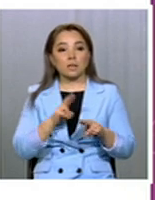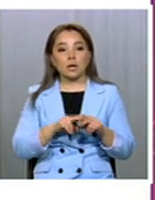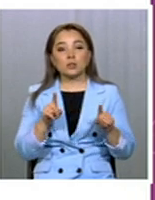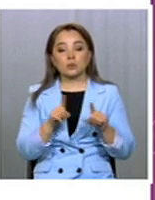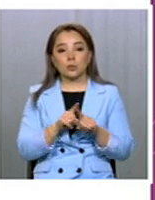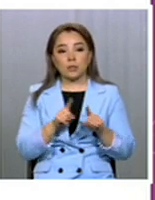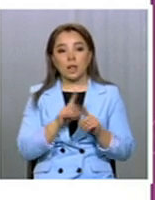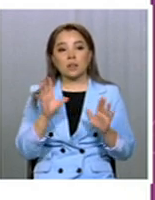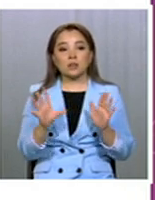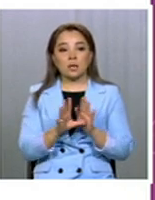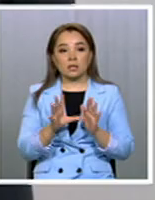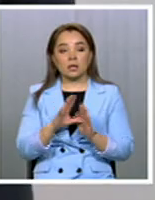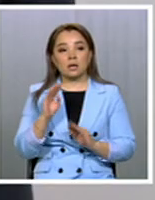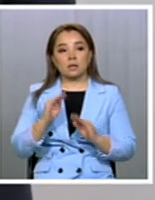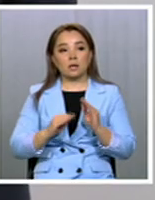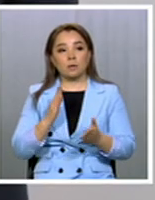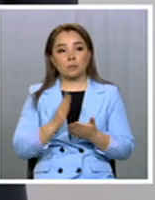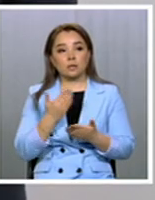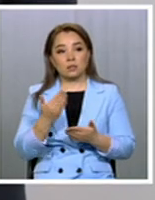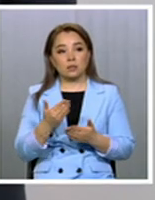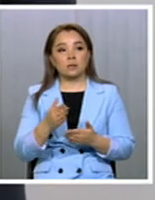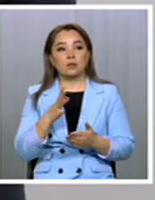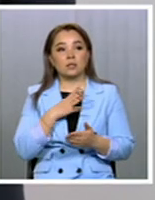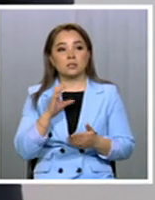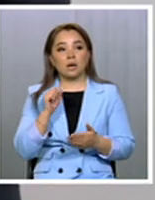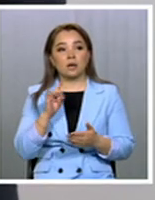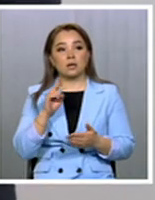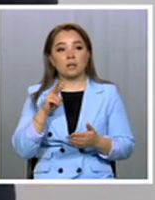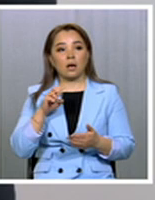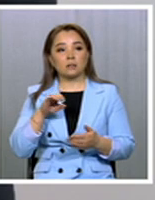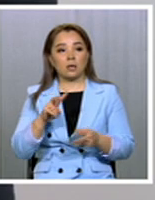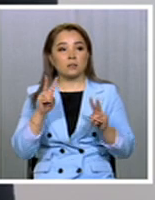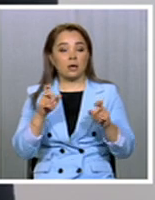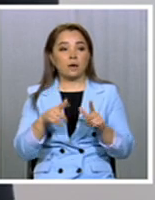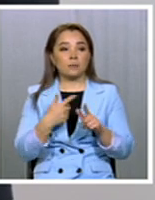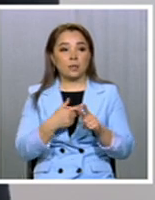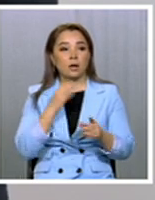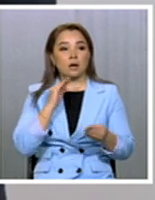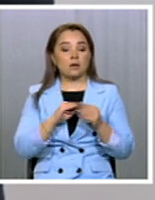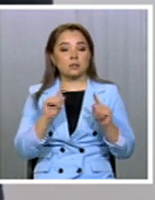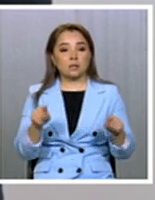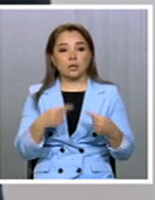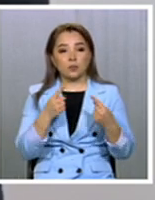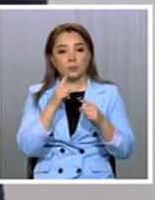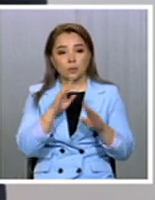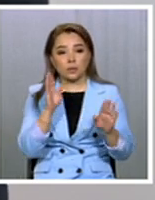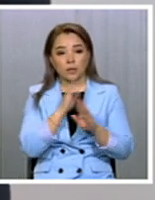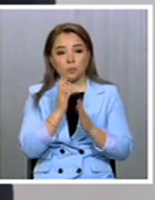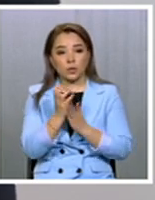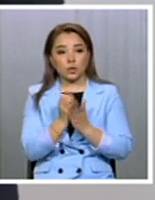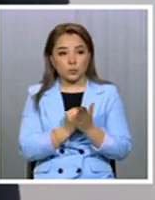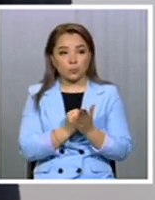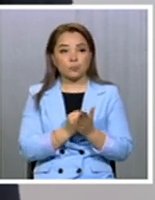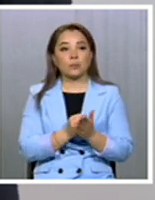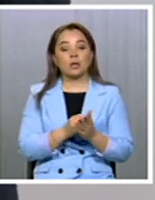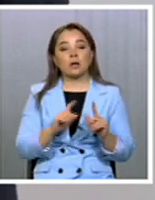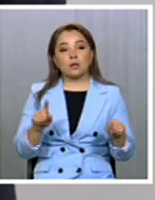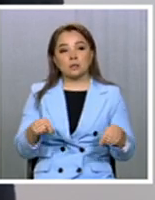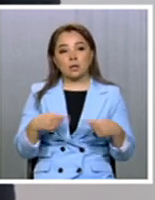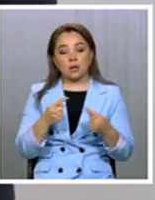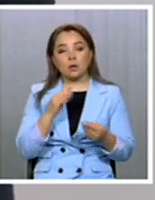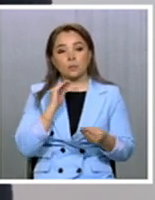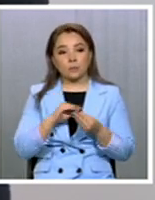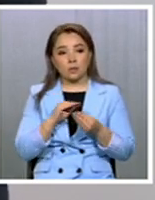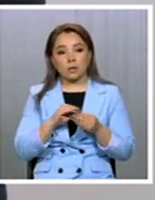геотермиялық энергия жатады. Сарқылатын табиғат ресурстары, қалпына келмейтін табиғат ресурстары, қалпына келетін табиғат